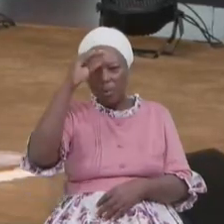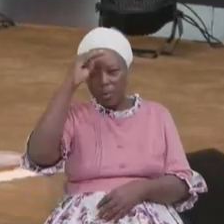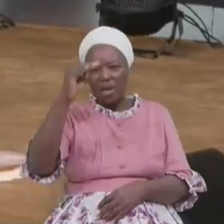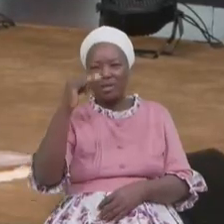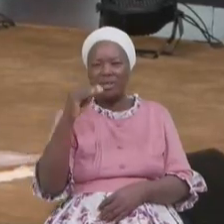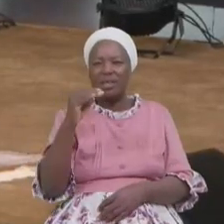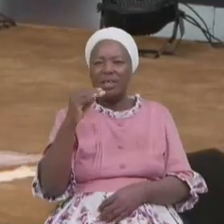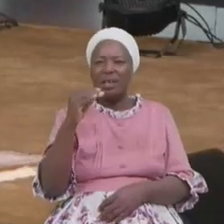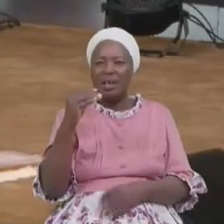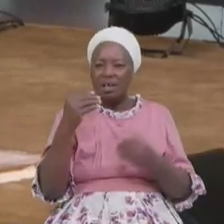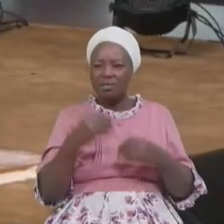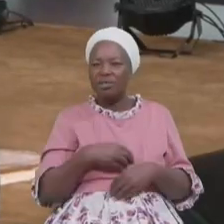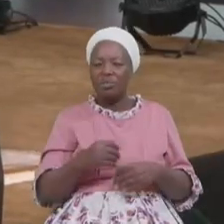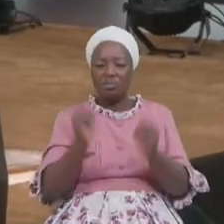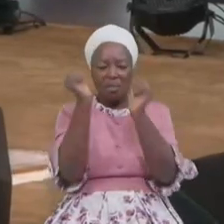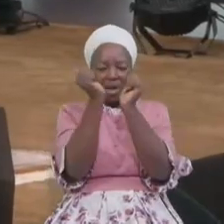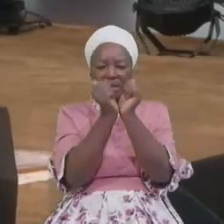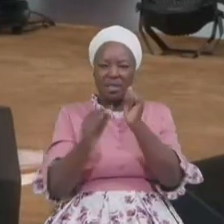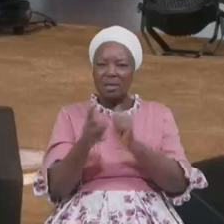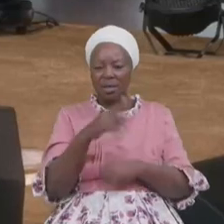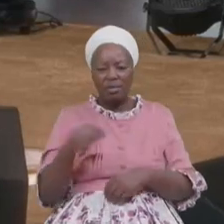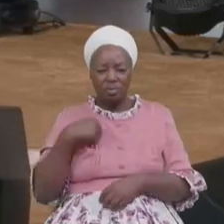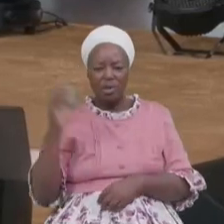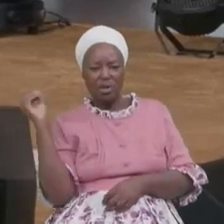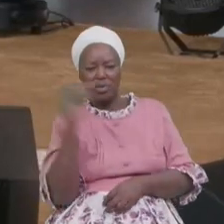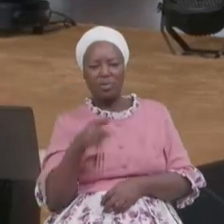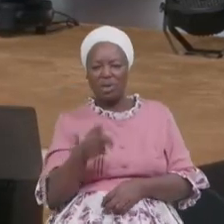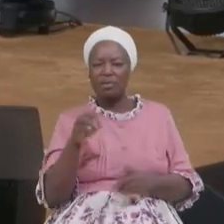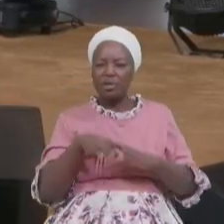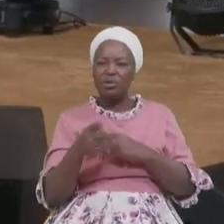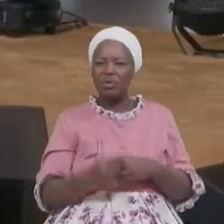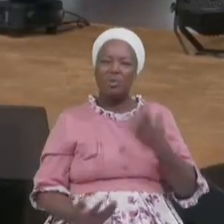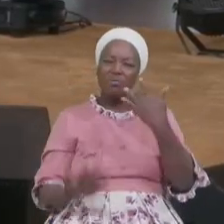les attachait. On va vous jeter dans la fournaise ardente.